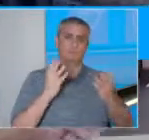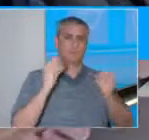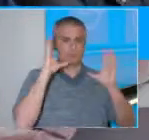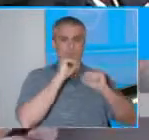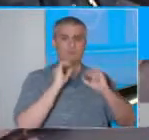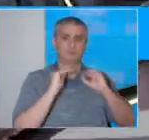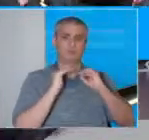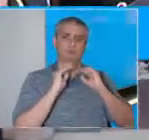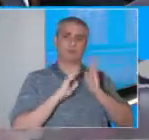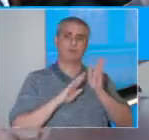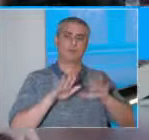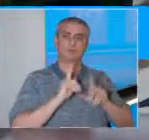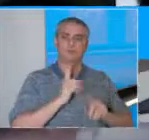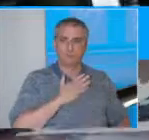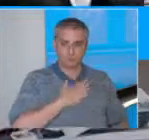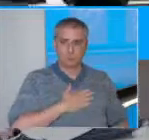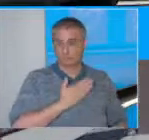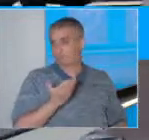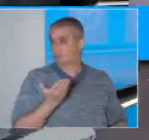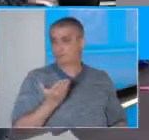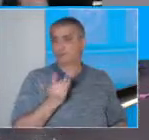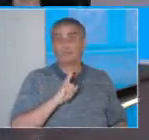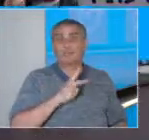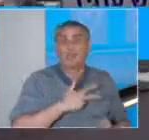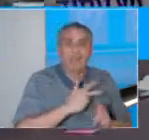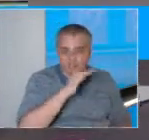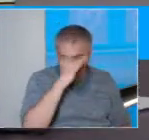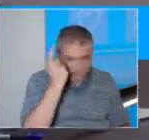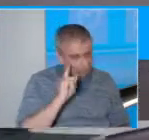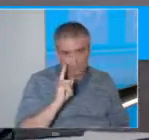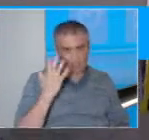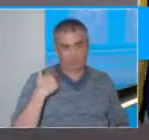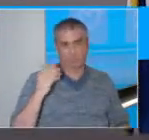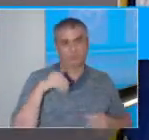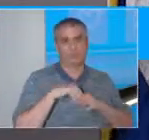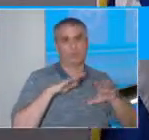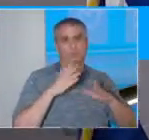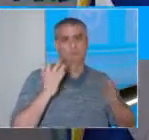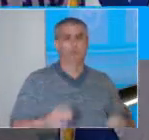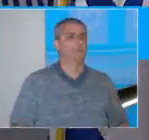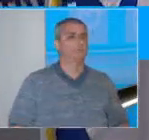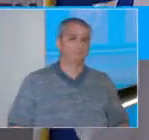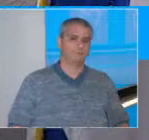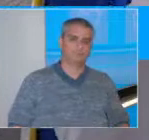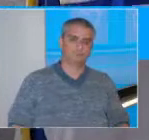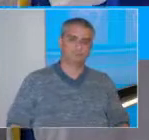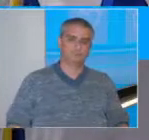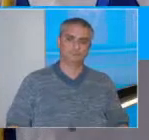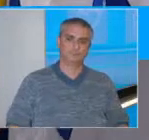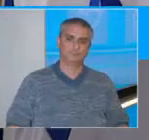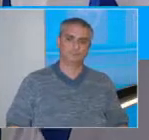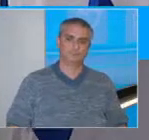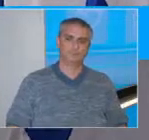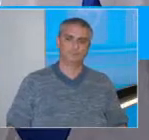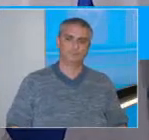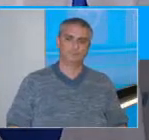שלנו. כל מי שירצה, רק הקיצוניים לא היו מוזמנים לממשלה, הם גם ככה לא יסכימו. כן, תראה, אתה רואה מה